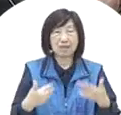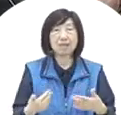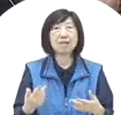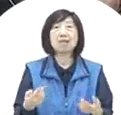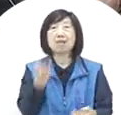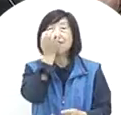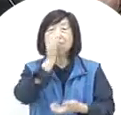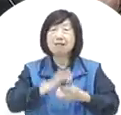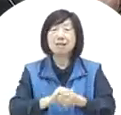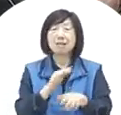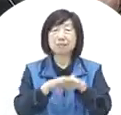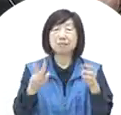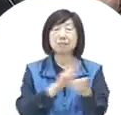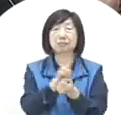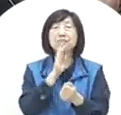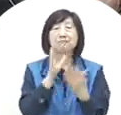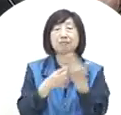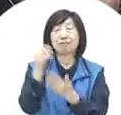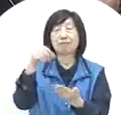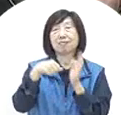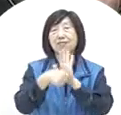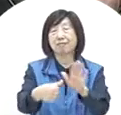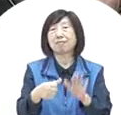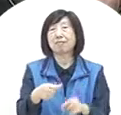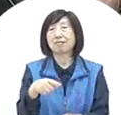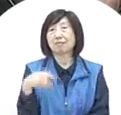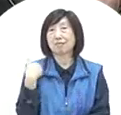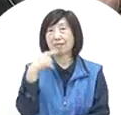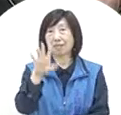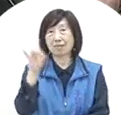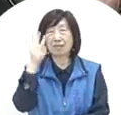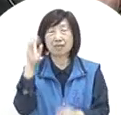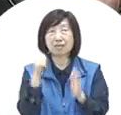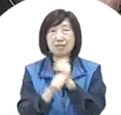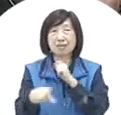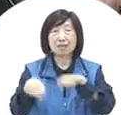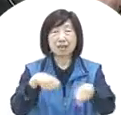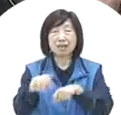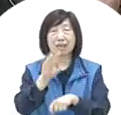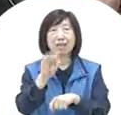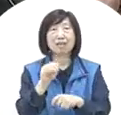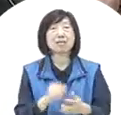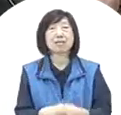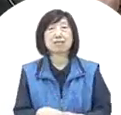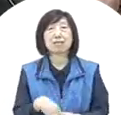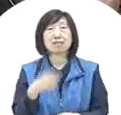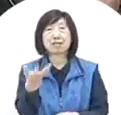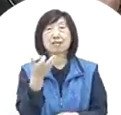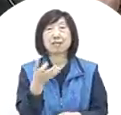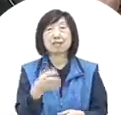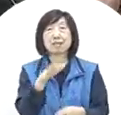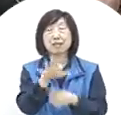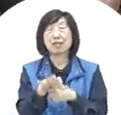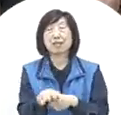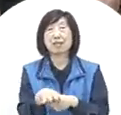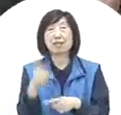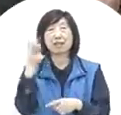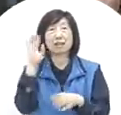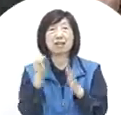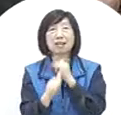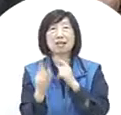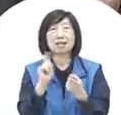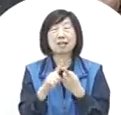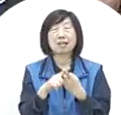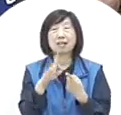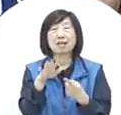乡。想请教市长，有什么地方创生的规划吗？ 包远，这是刚刚那个农业创生，我们在那个地方像平